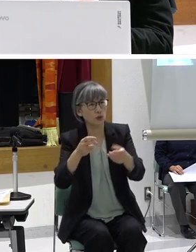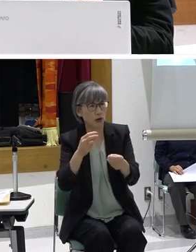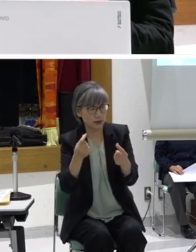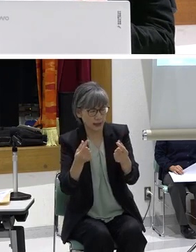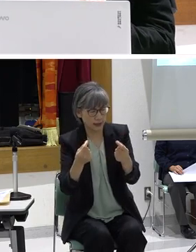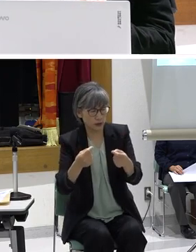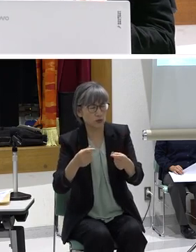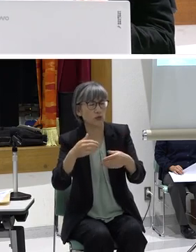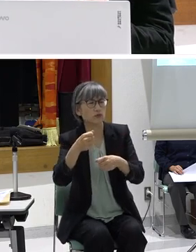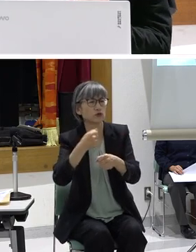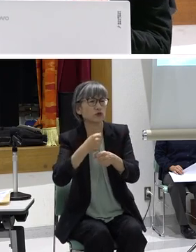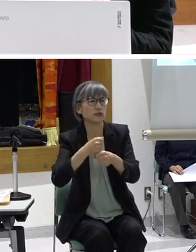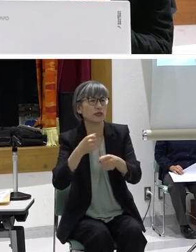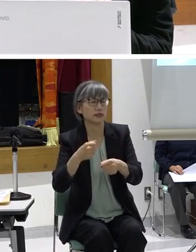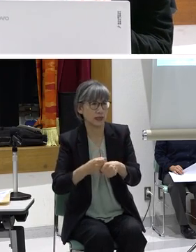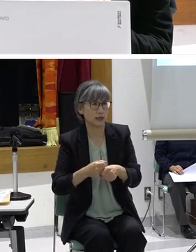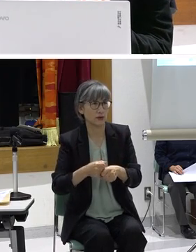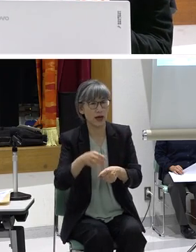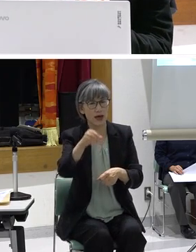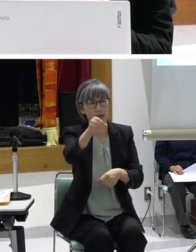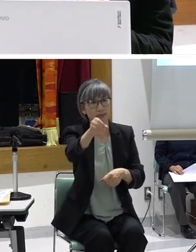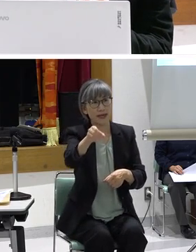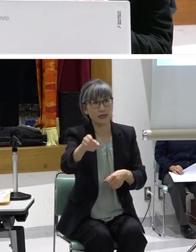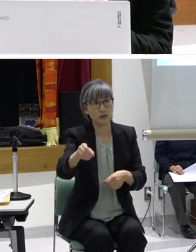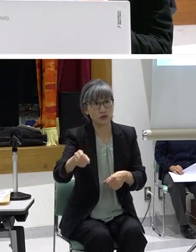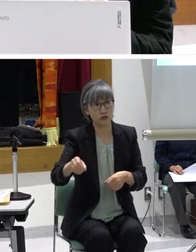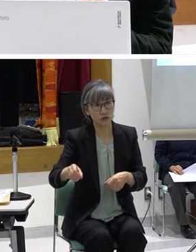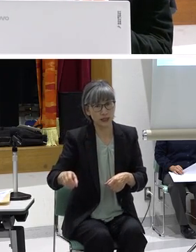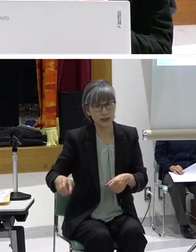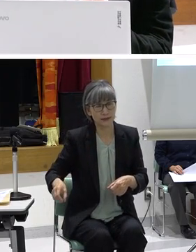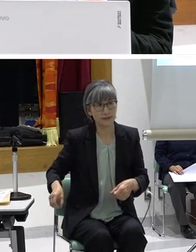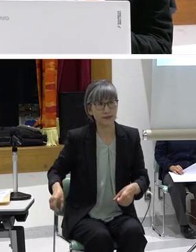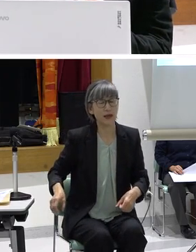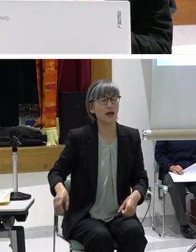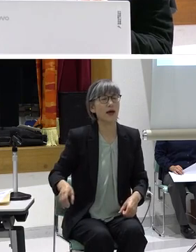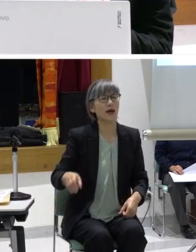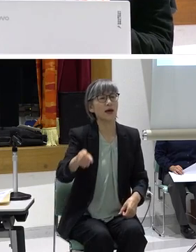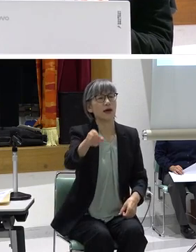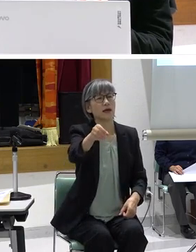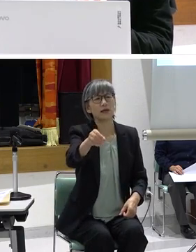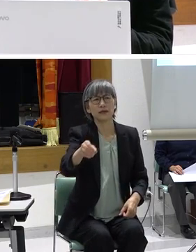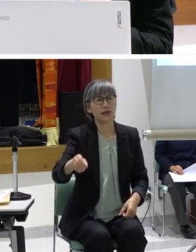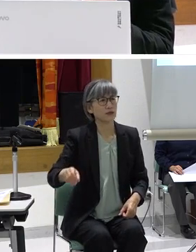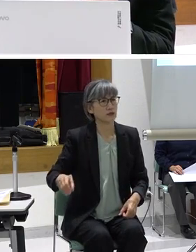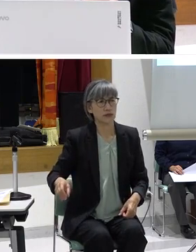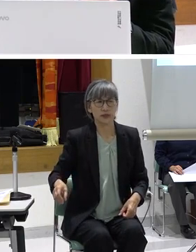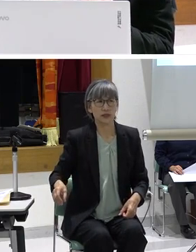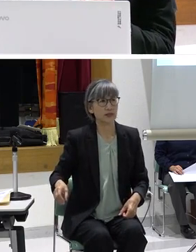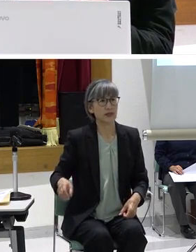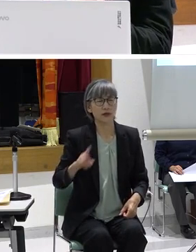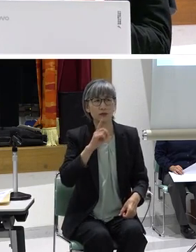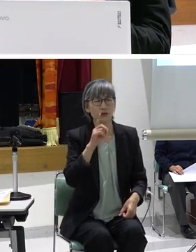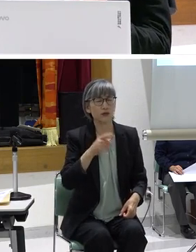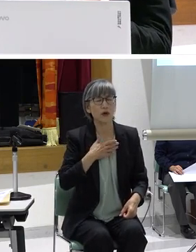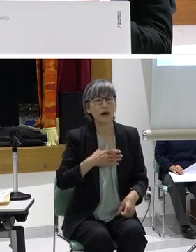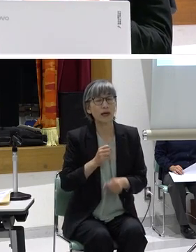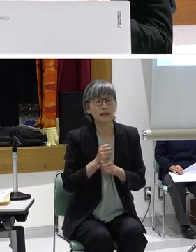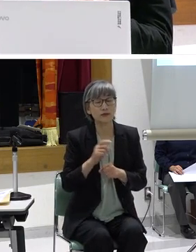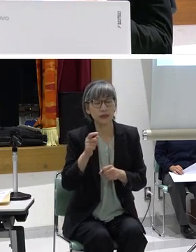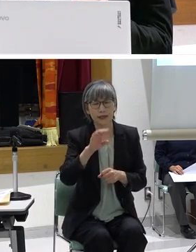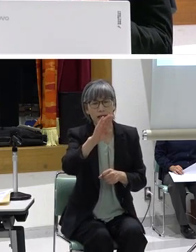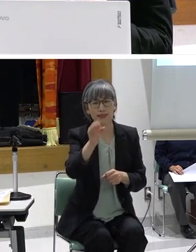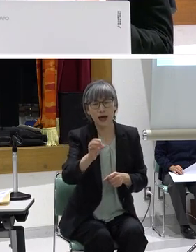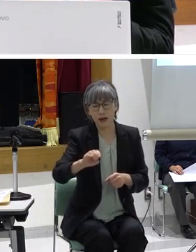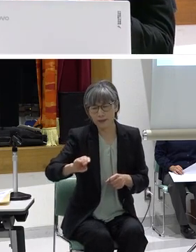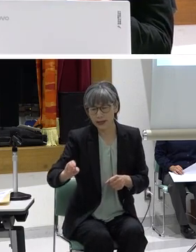あるいは手すり、手すりの時にはやっぱり視覚障害の人には非常に分かりにくいということで、波型手すりは使わない、波